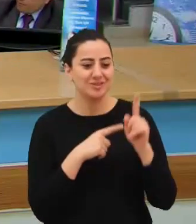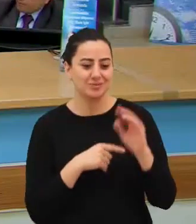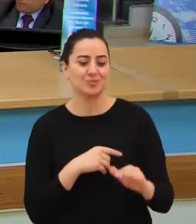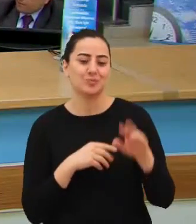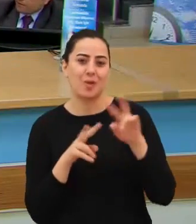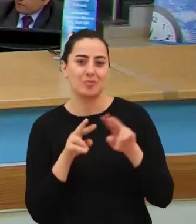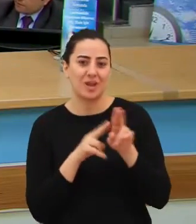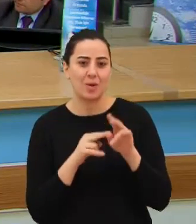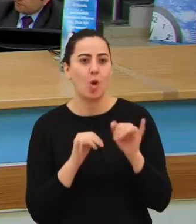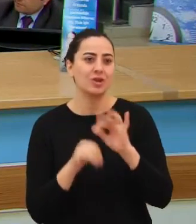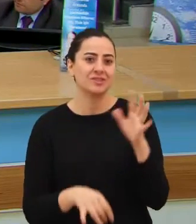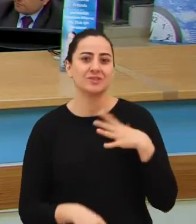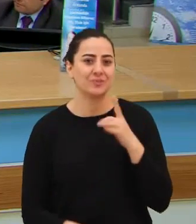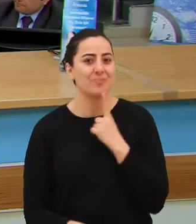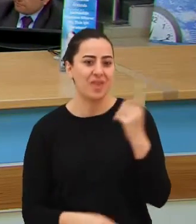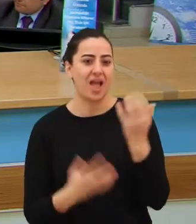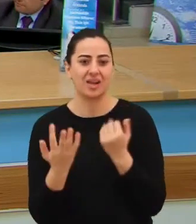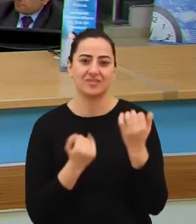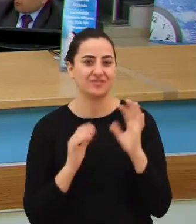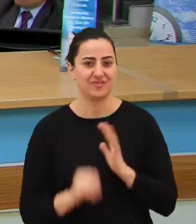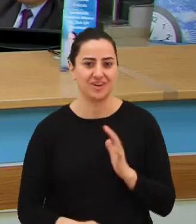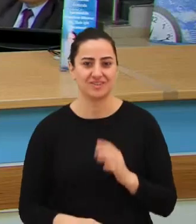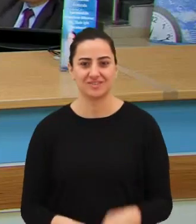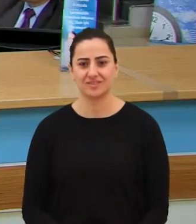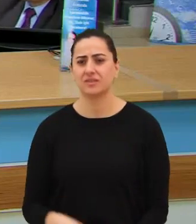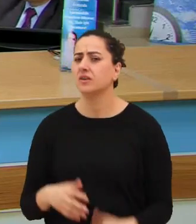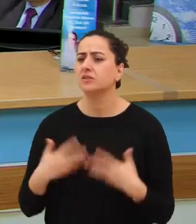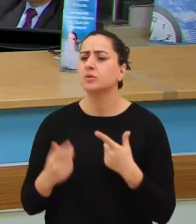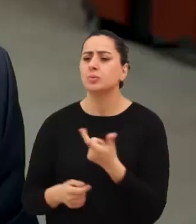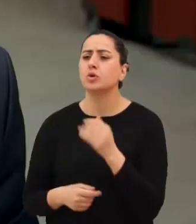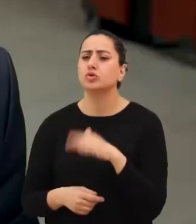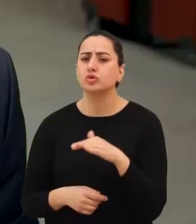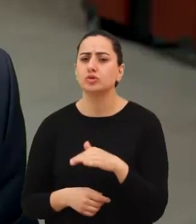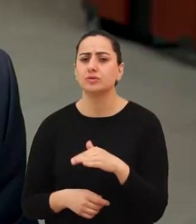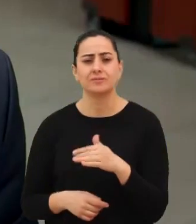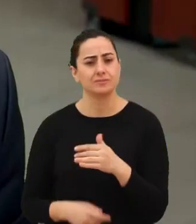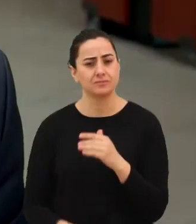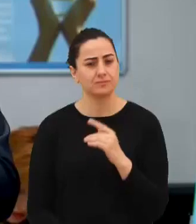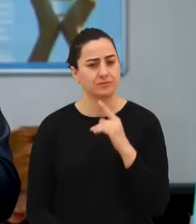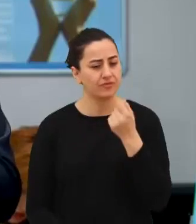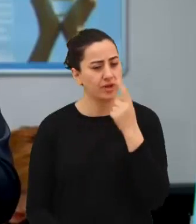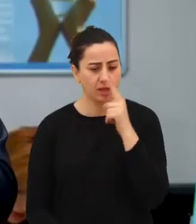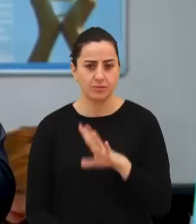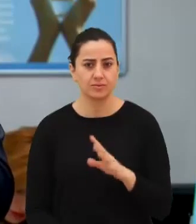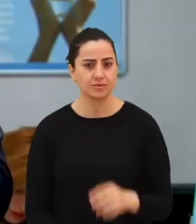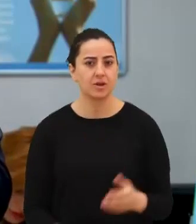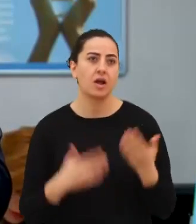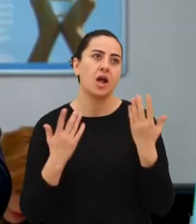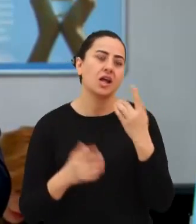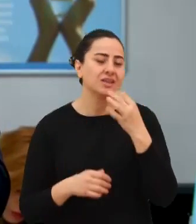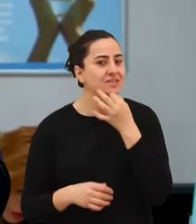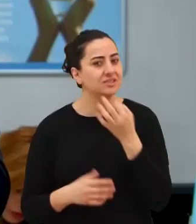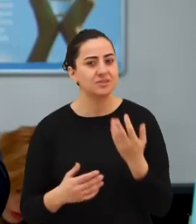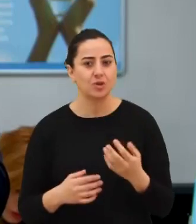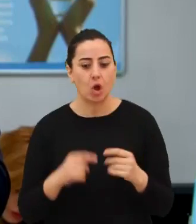Mahmut Kemal de istemeye başlar oyuncaklar, arabalar. Ama endişe etme, çok ucuz aldım. Fiyatına inanamaz. Ya Allah'ın izniyle ya. Oğlum